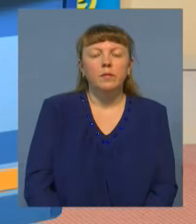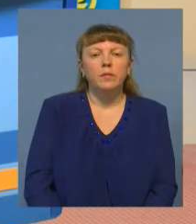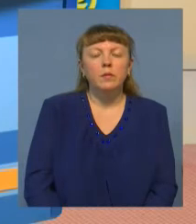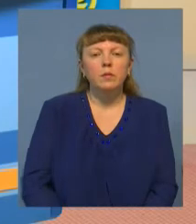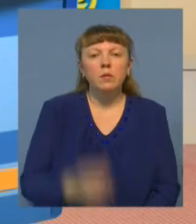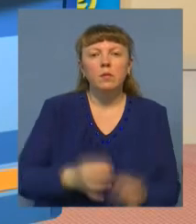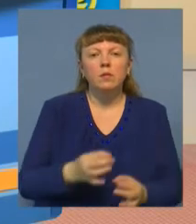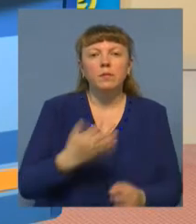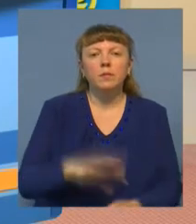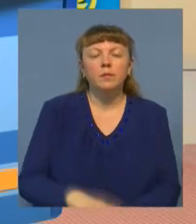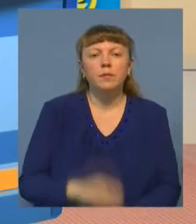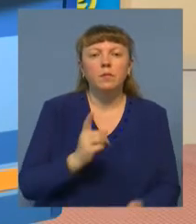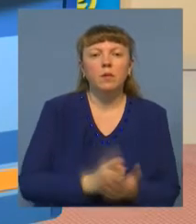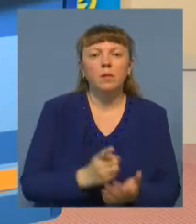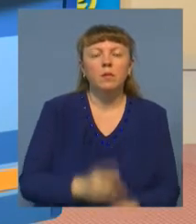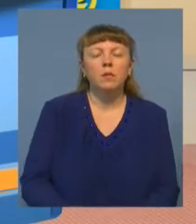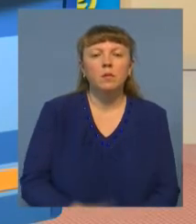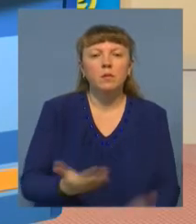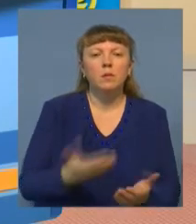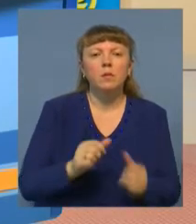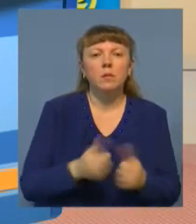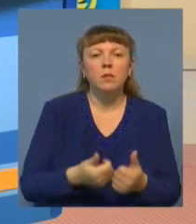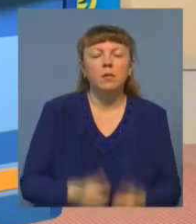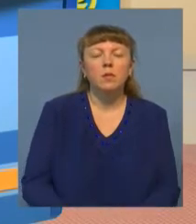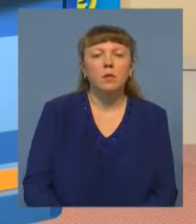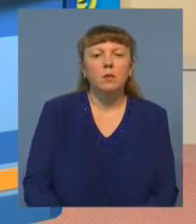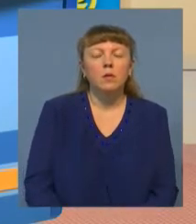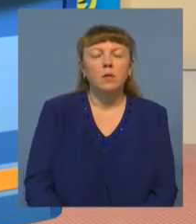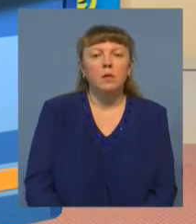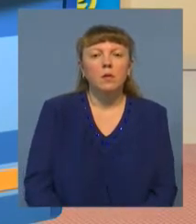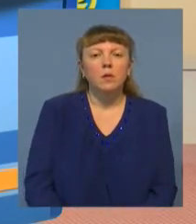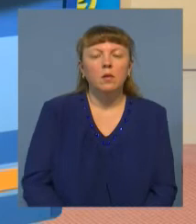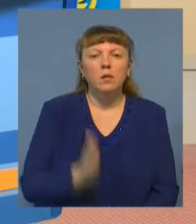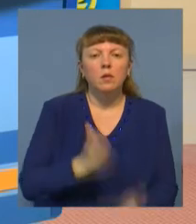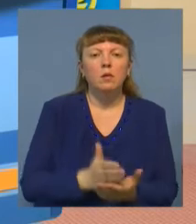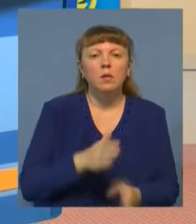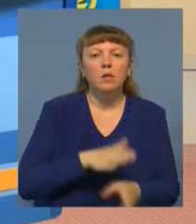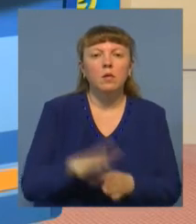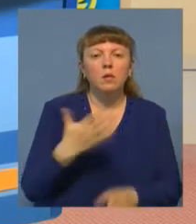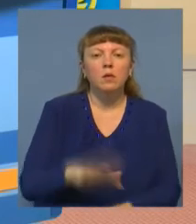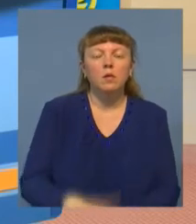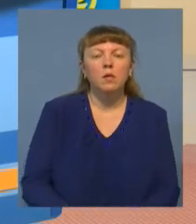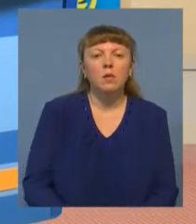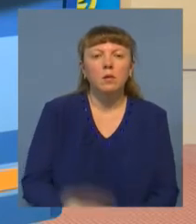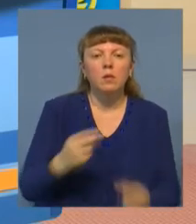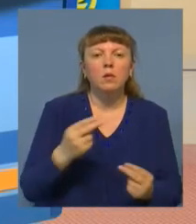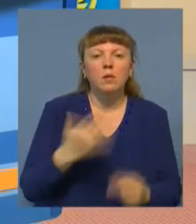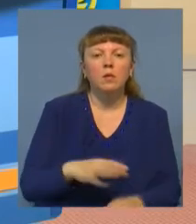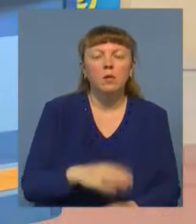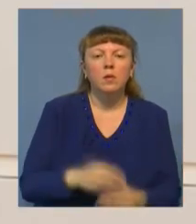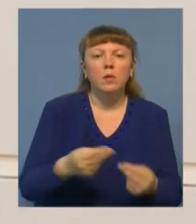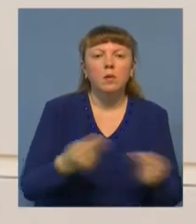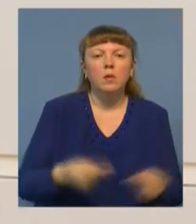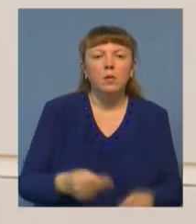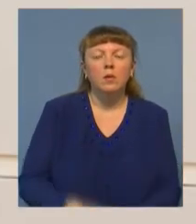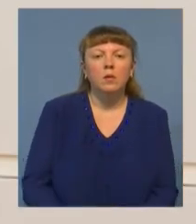суде, угу. так как он обязательно, если брак расторгнут, то он направляется на исполнение. Свидетельство о заключении брака,